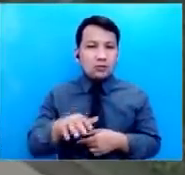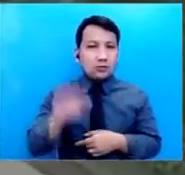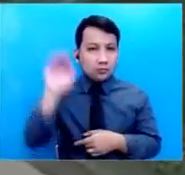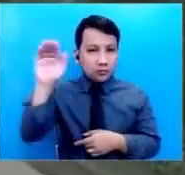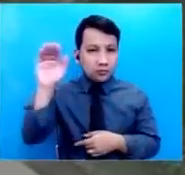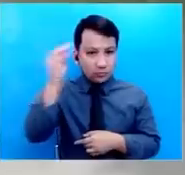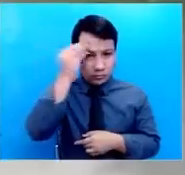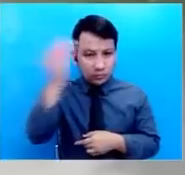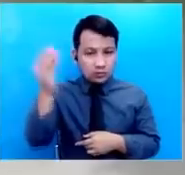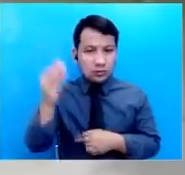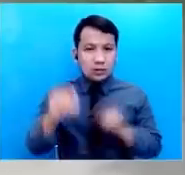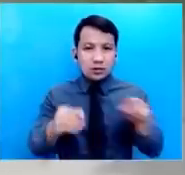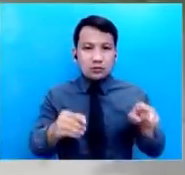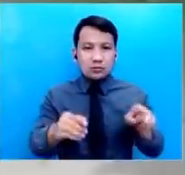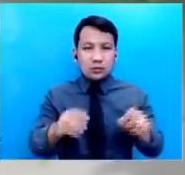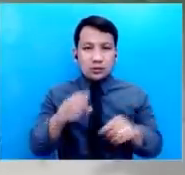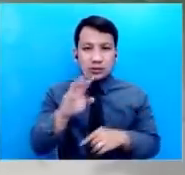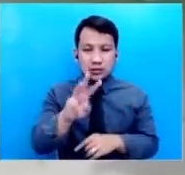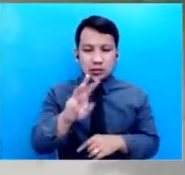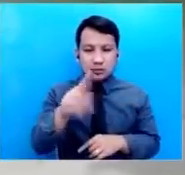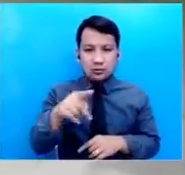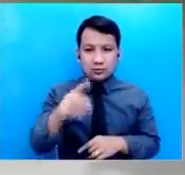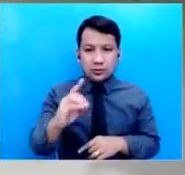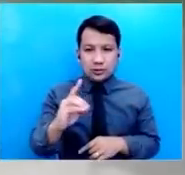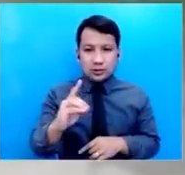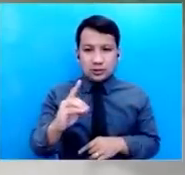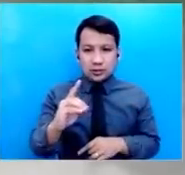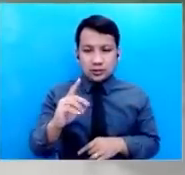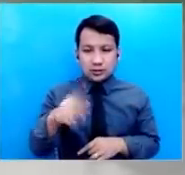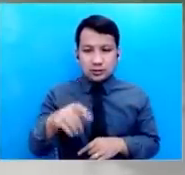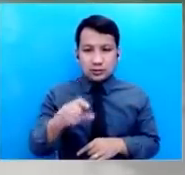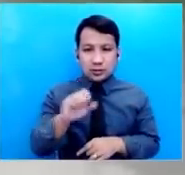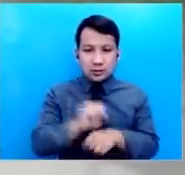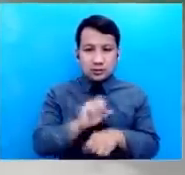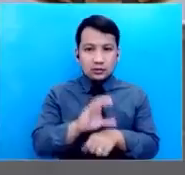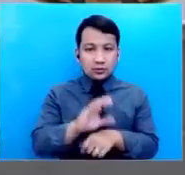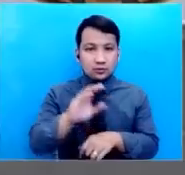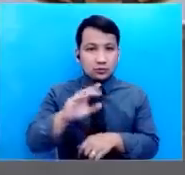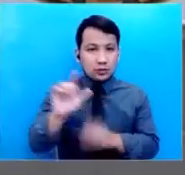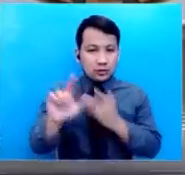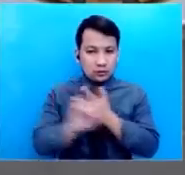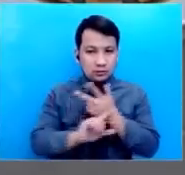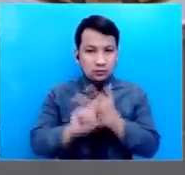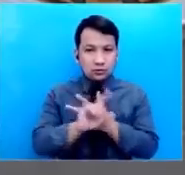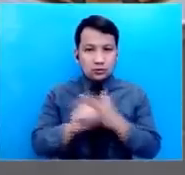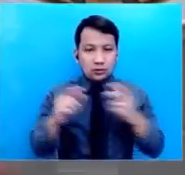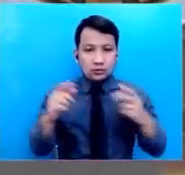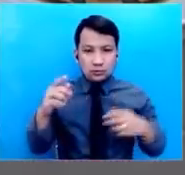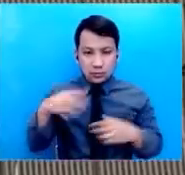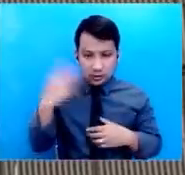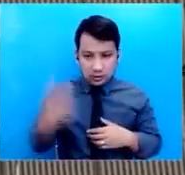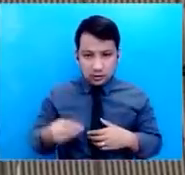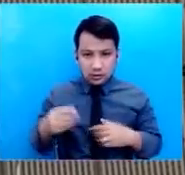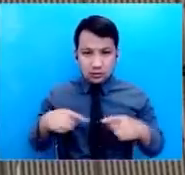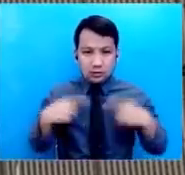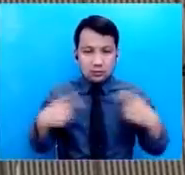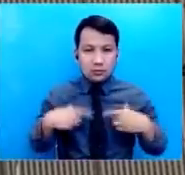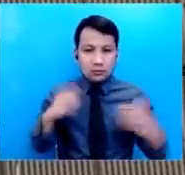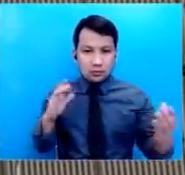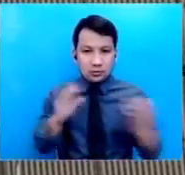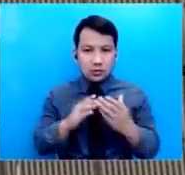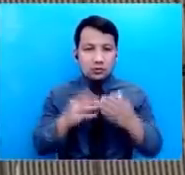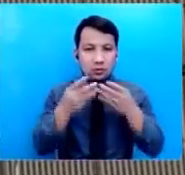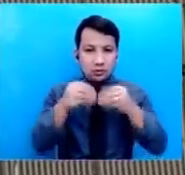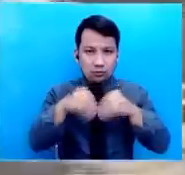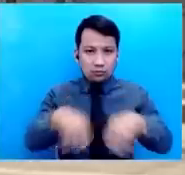sa pamunuan ng WPC Pitmaster sa Santa Cruz, Laguna, Batangas at Manila Arena kung saan lumahok ang mga nawawalan sa